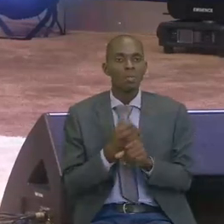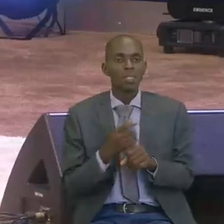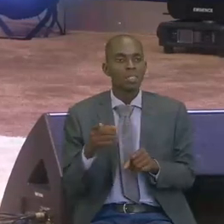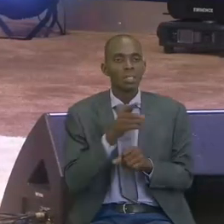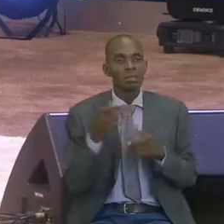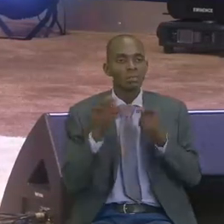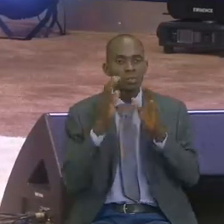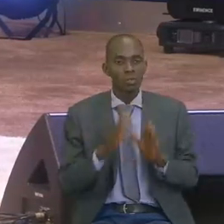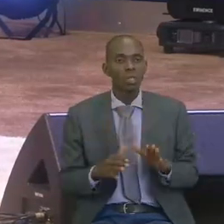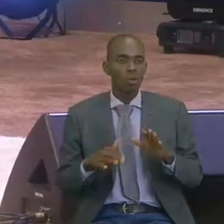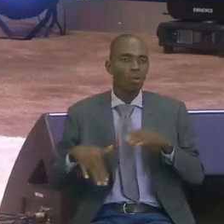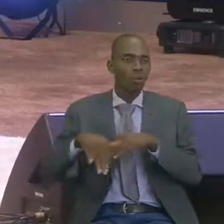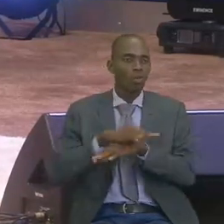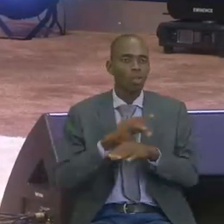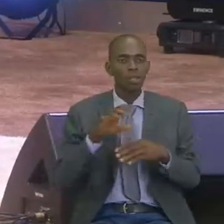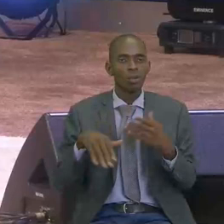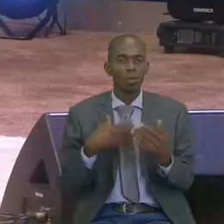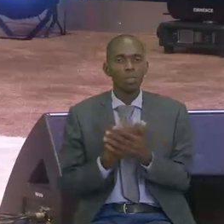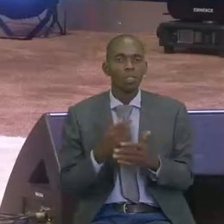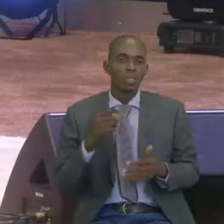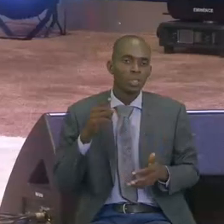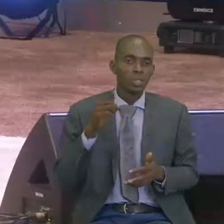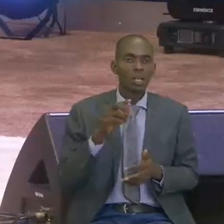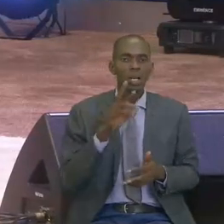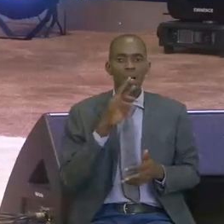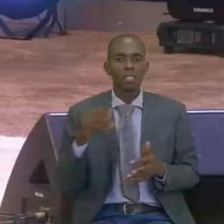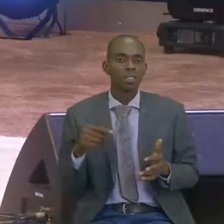tête d'or. Le verset